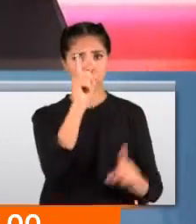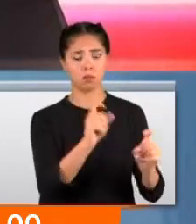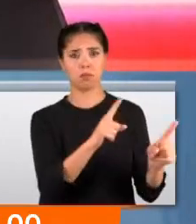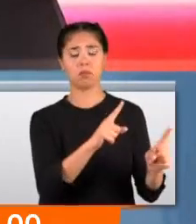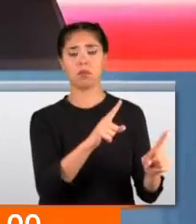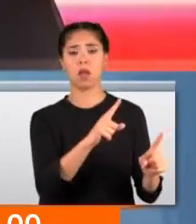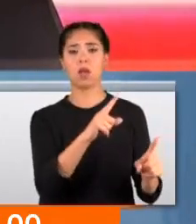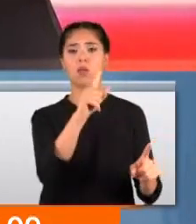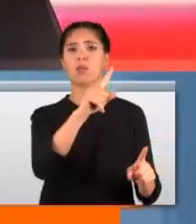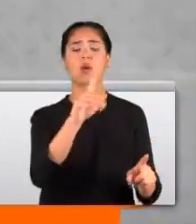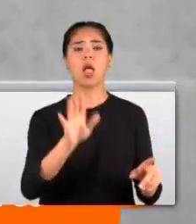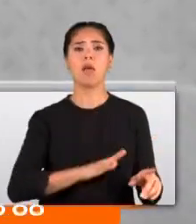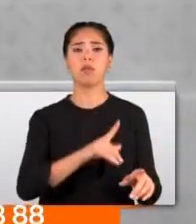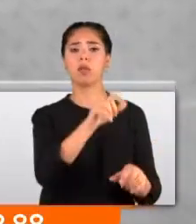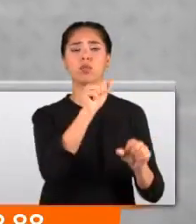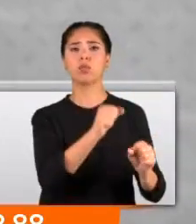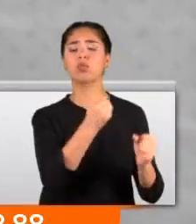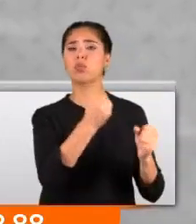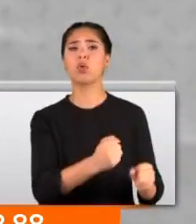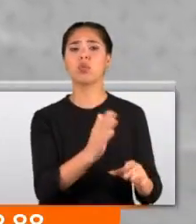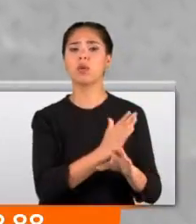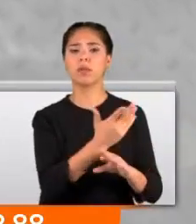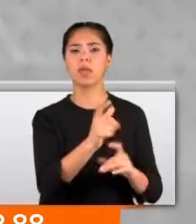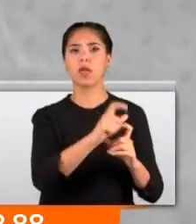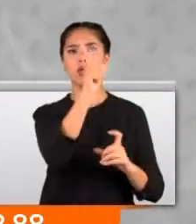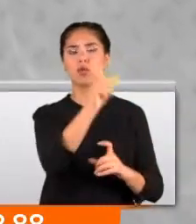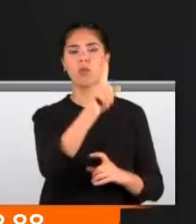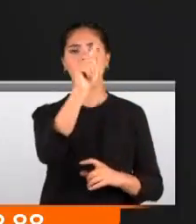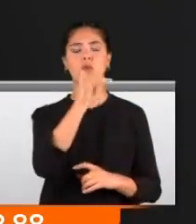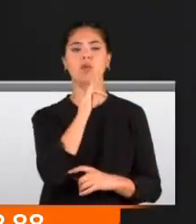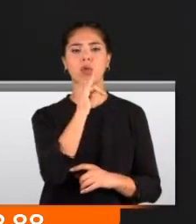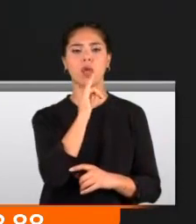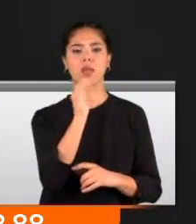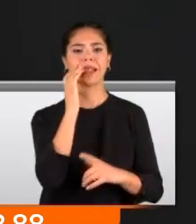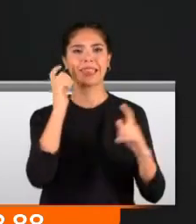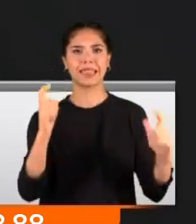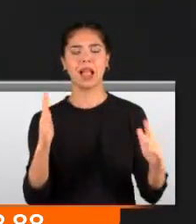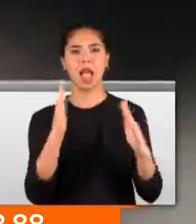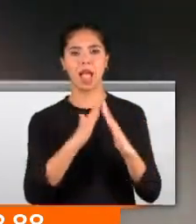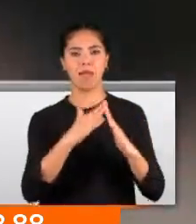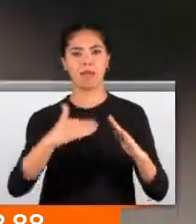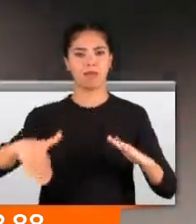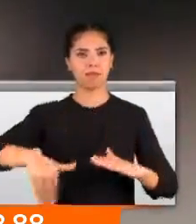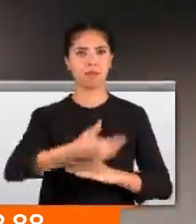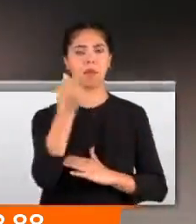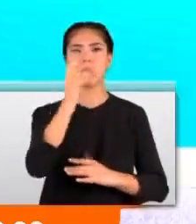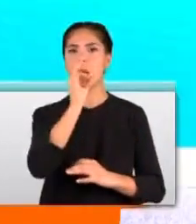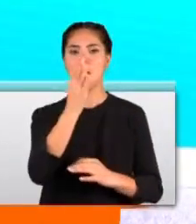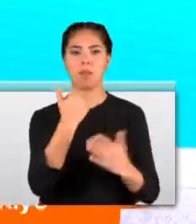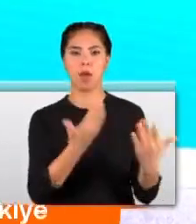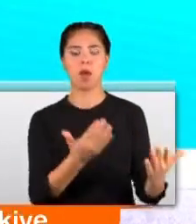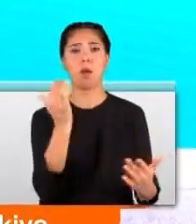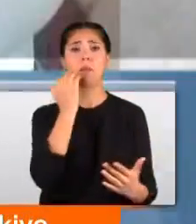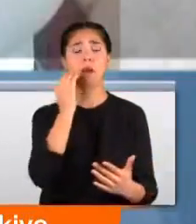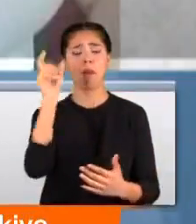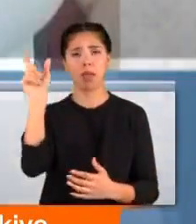Niye tutuyorsunuz el alemin çocuğunu evinizde? 14 yaşındaki Sümeyye Aslan 19 Ağustos günü Sakarya'daki evlerinden çıktı, bir daha dönmedi.